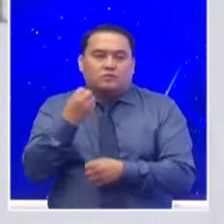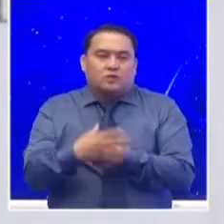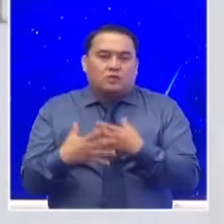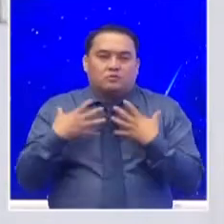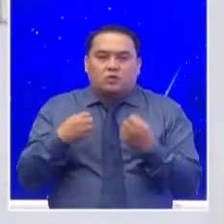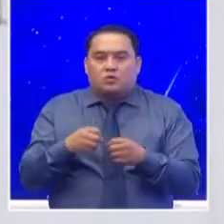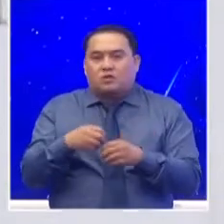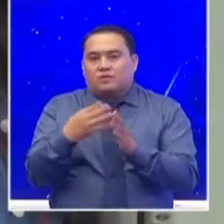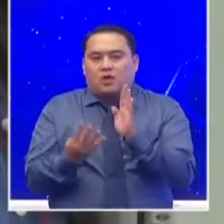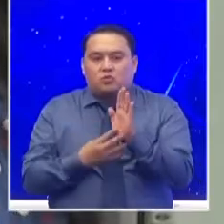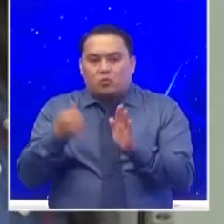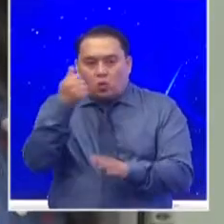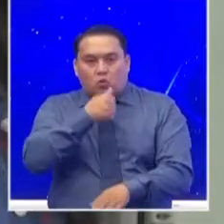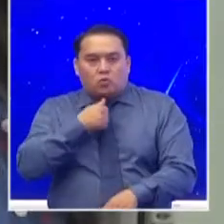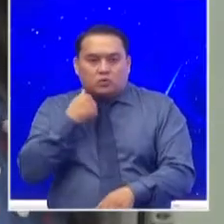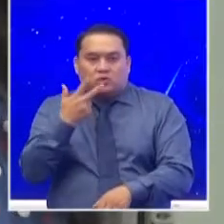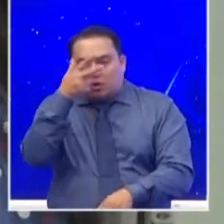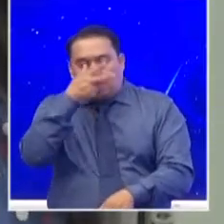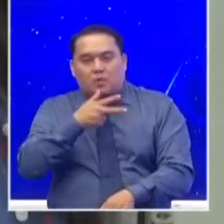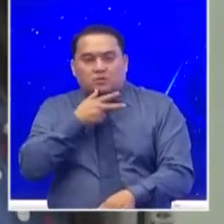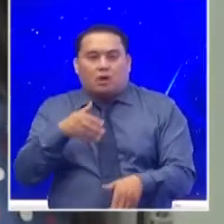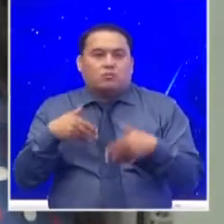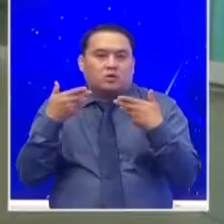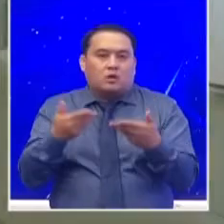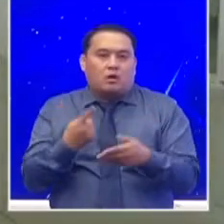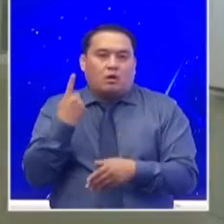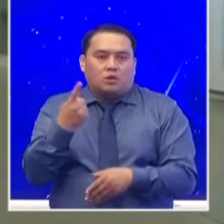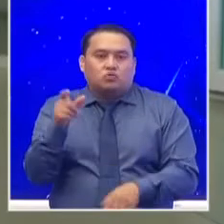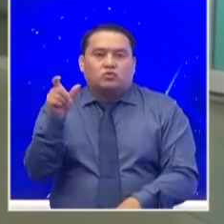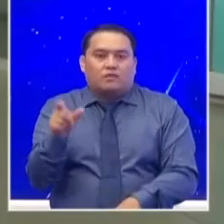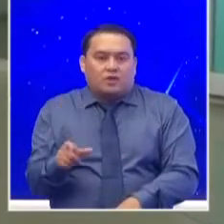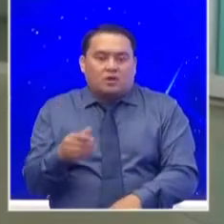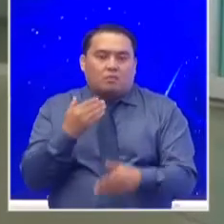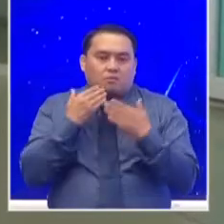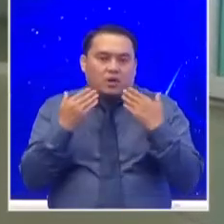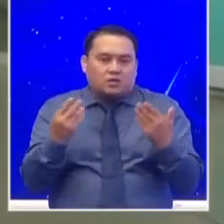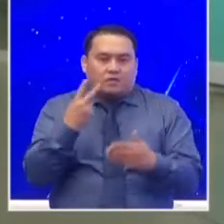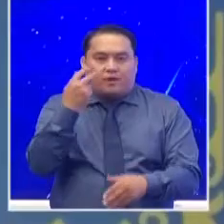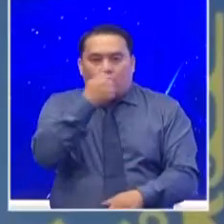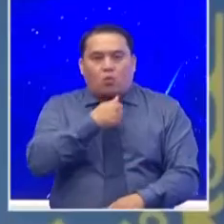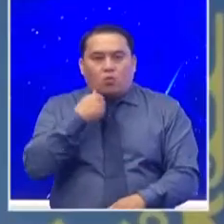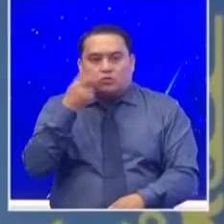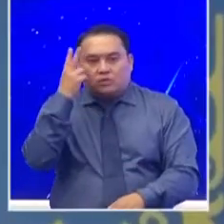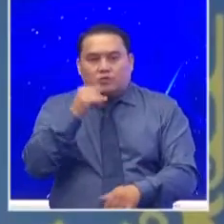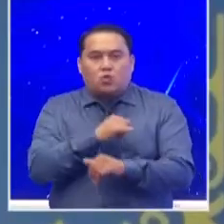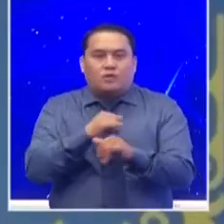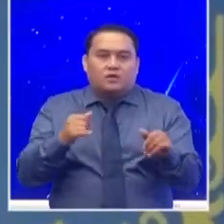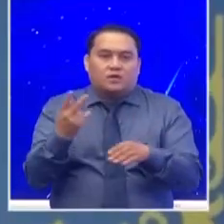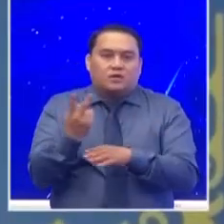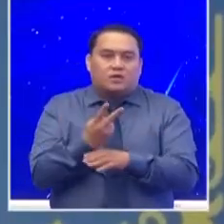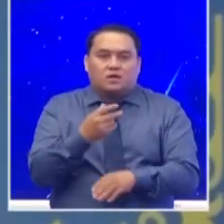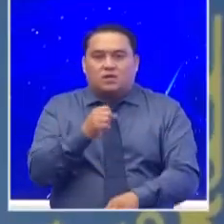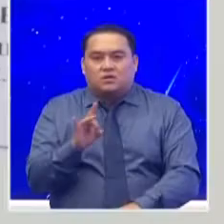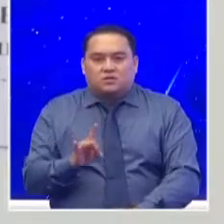в 2019 году за 3 месяца обратился 1 подросток. А за последние 2 года эта цифра выросла в